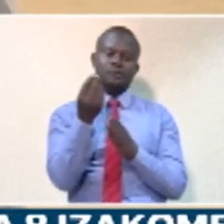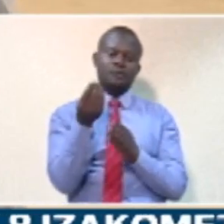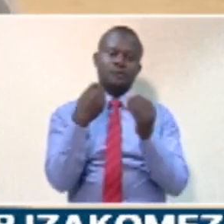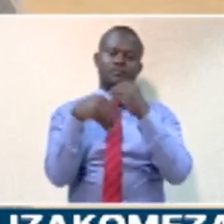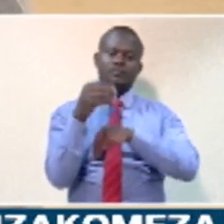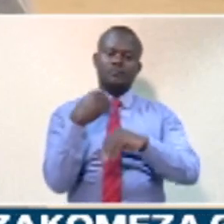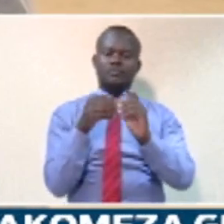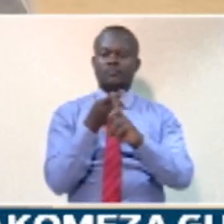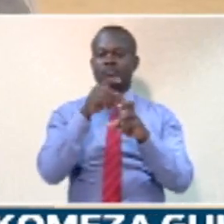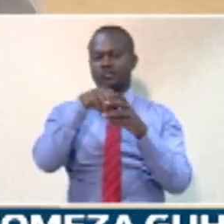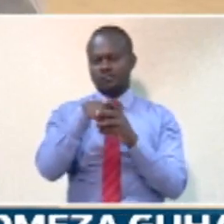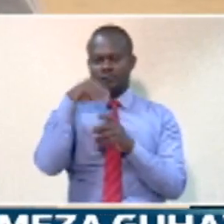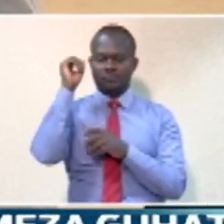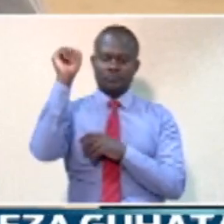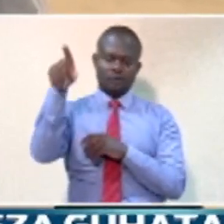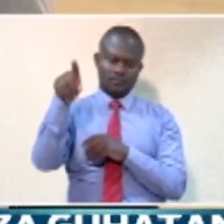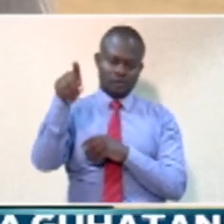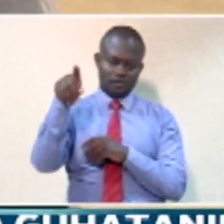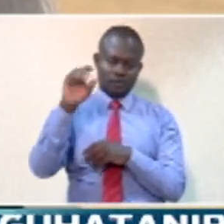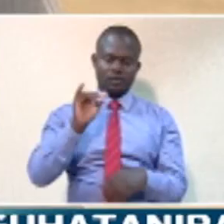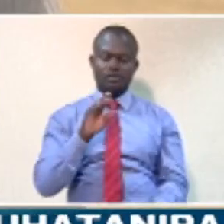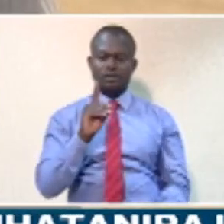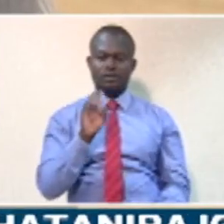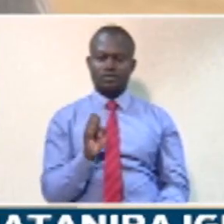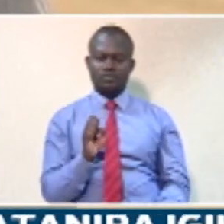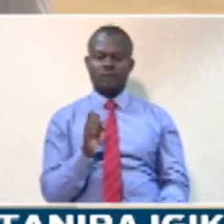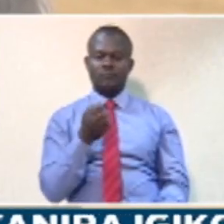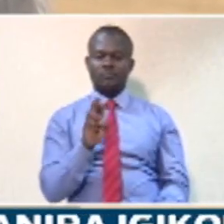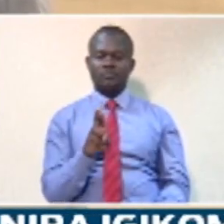ku isoko bituruka kure. Jean Claude Mutuyezu, Televiziyo y'u Rwanda.